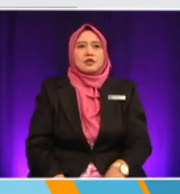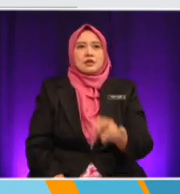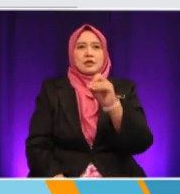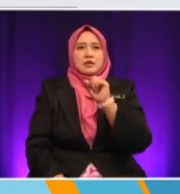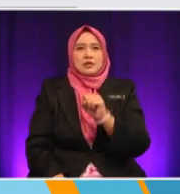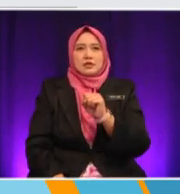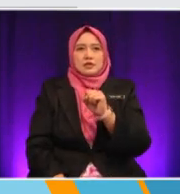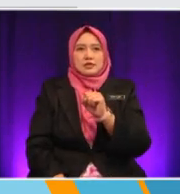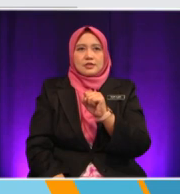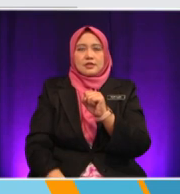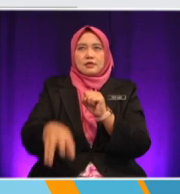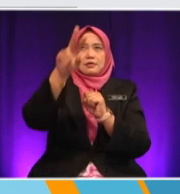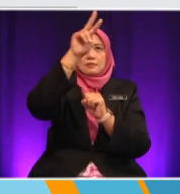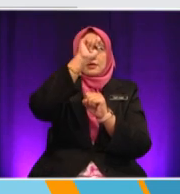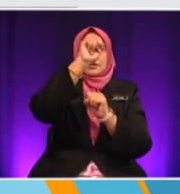G